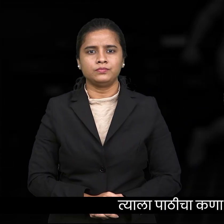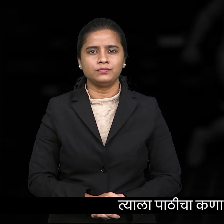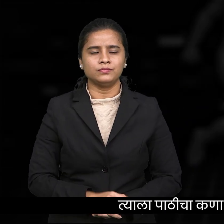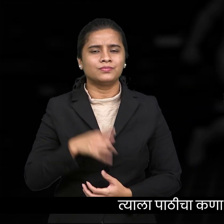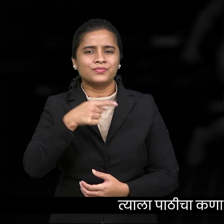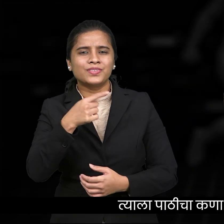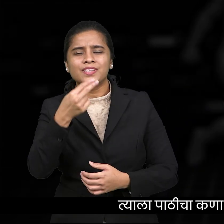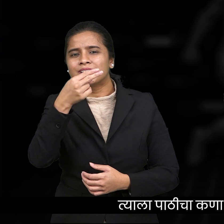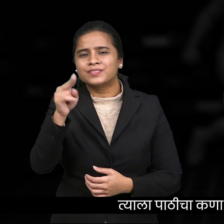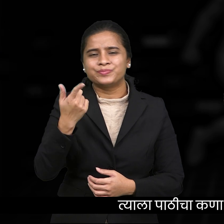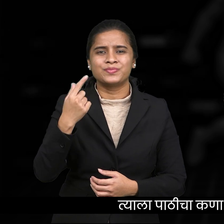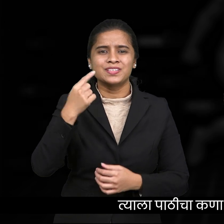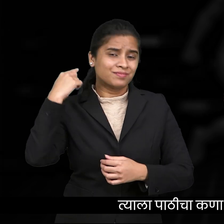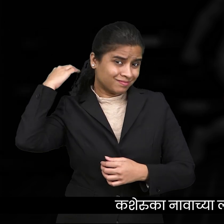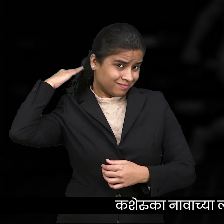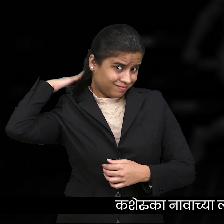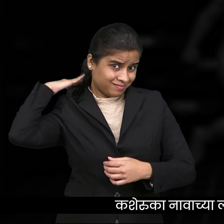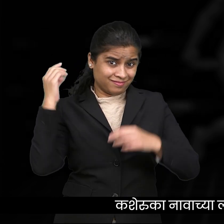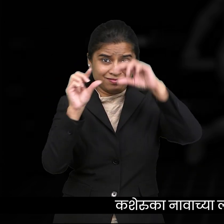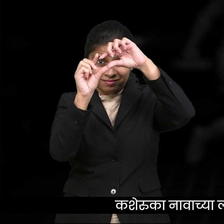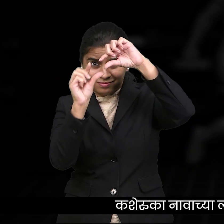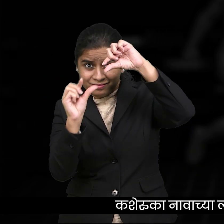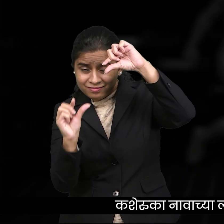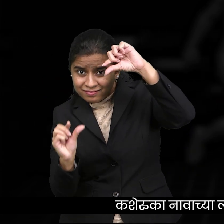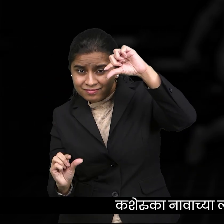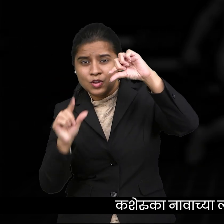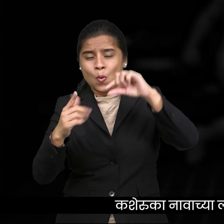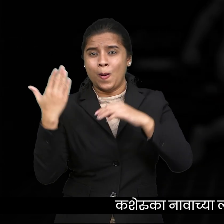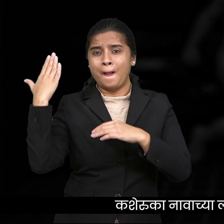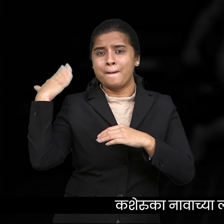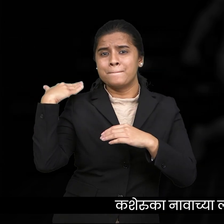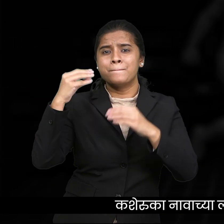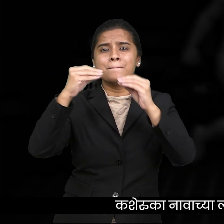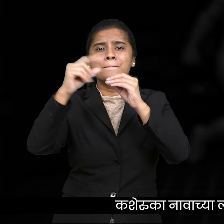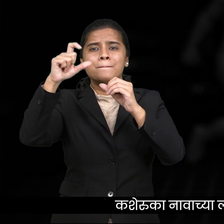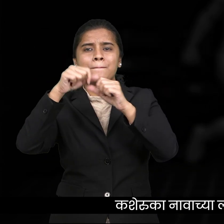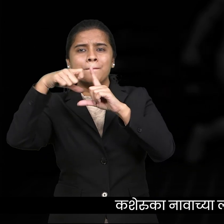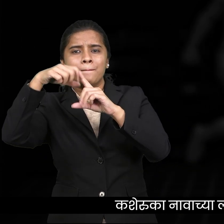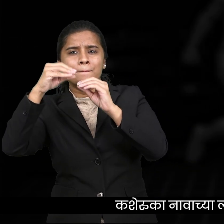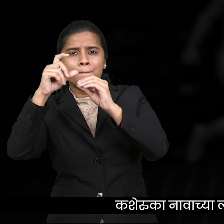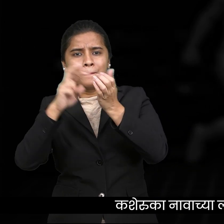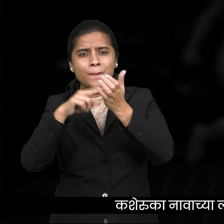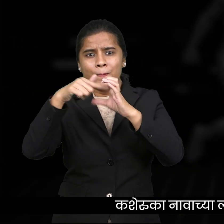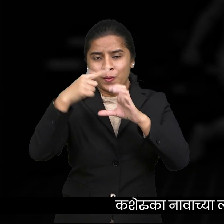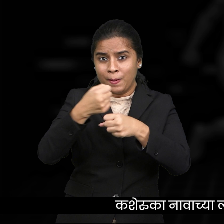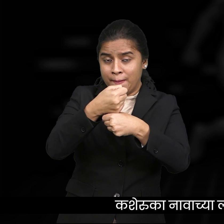त्याला पाठीचा कणा म्हणतात, जे कशेरुका नावाच्या लहान हाडांपासून बनलेला असतो.